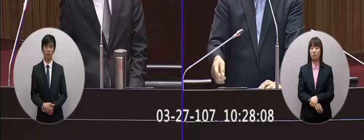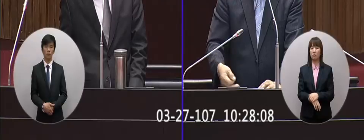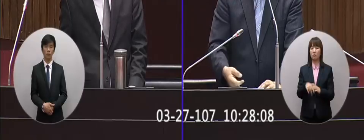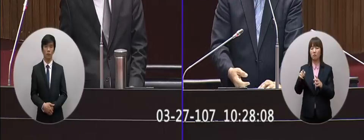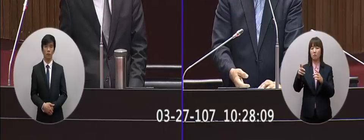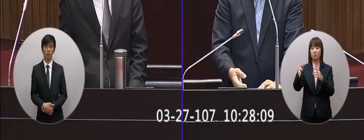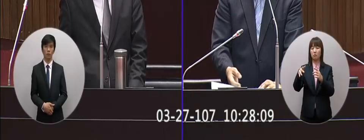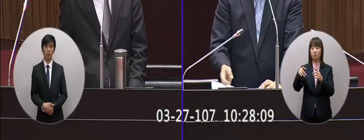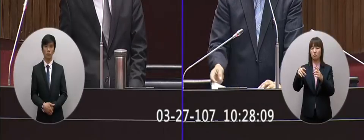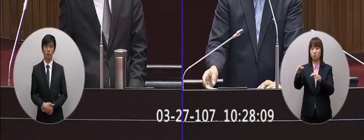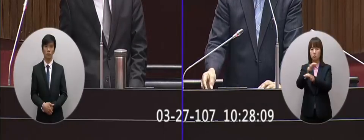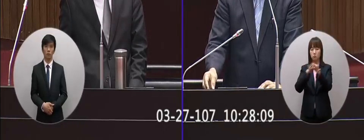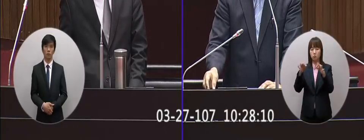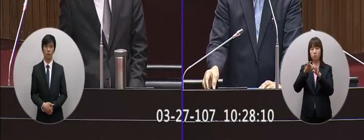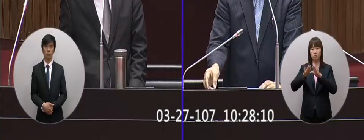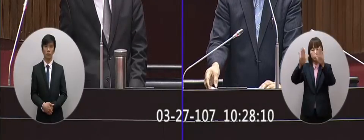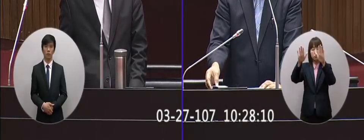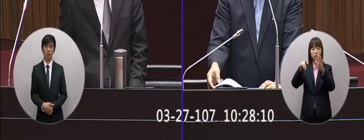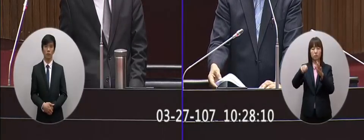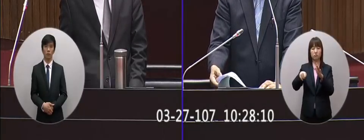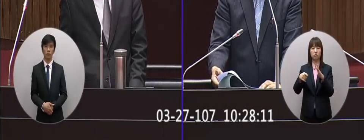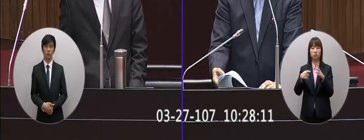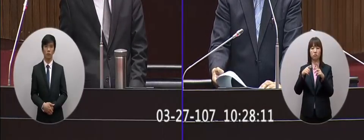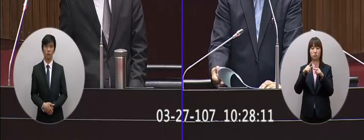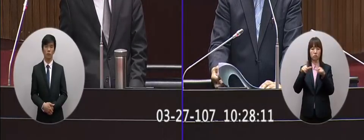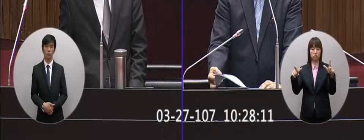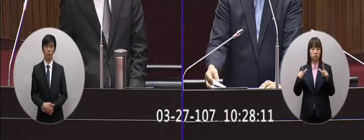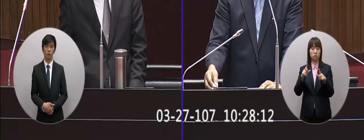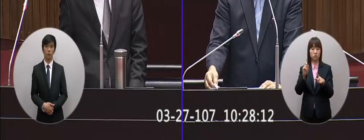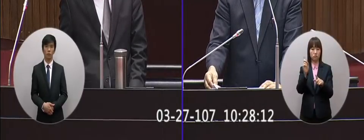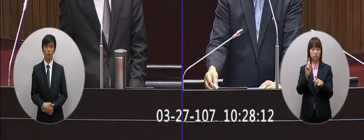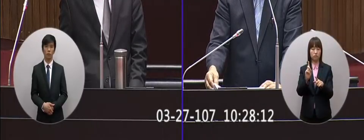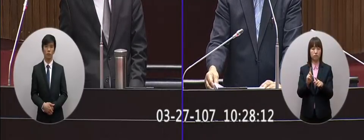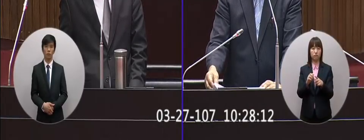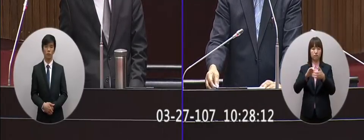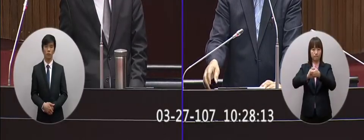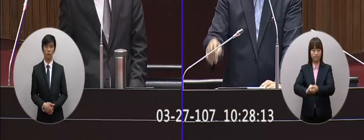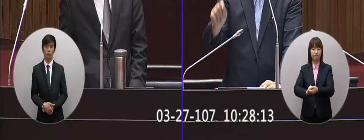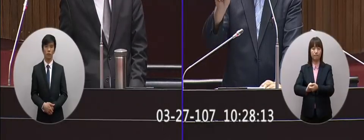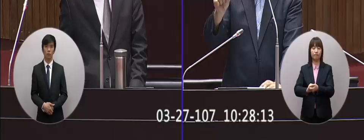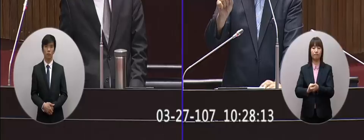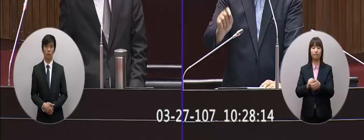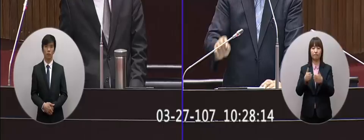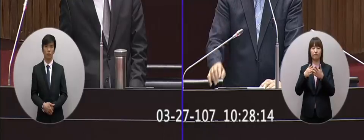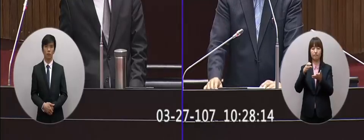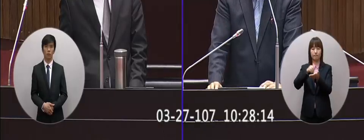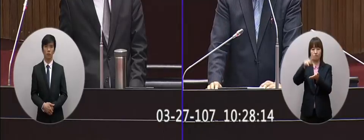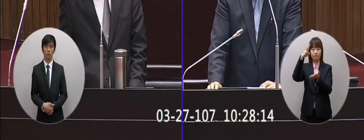为了整个国家的经济发展，做了一个非常大的一个。决定就是